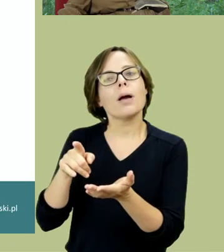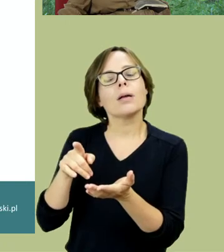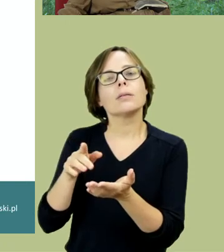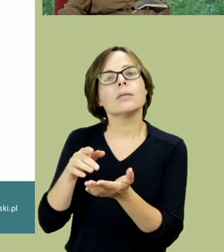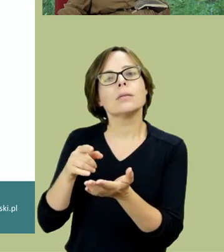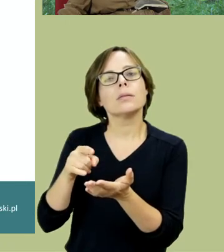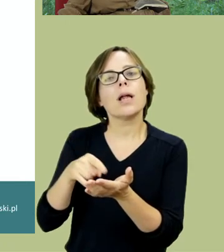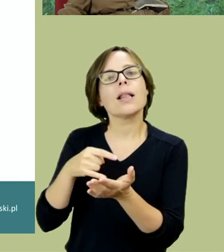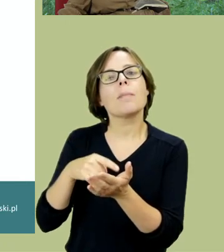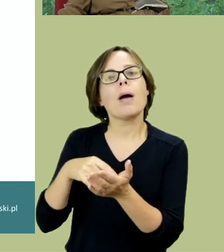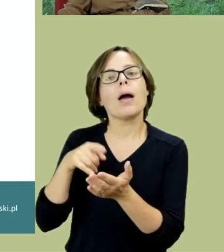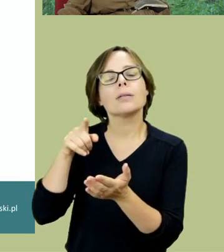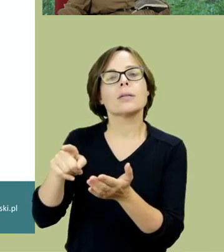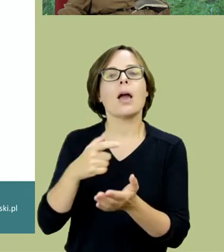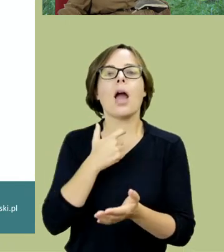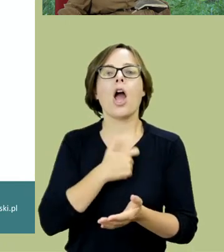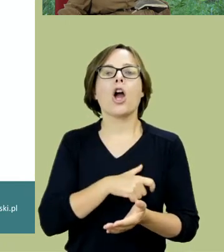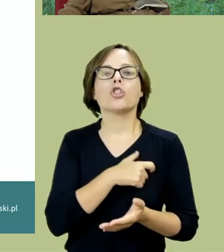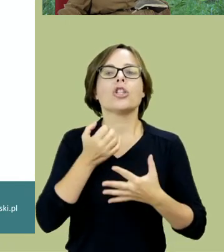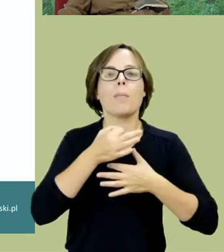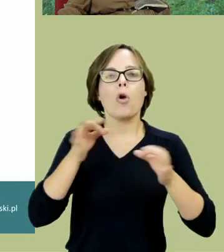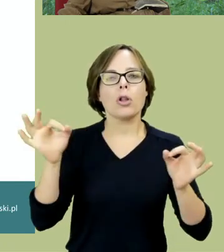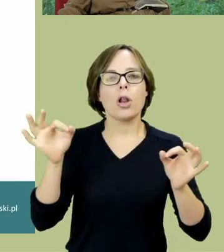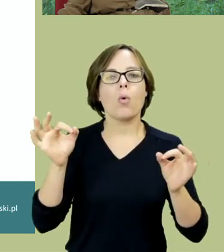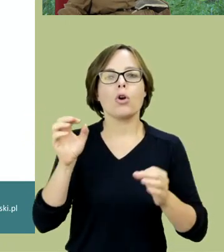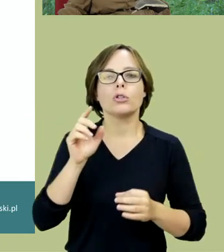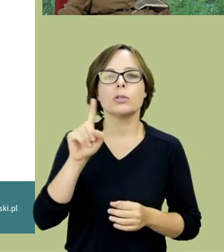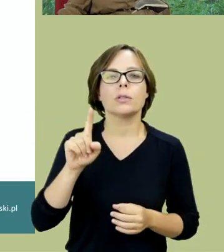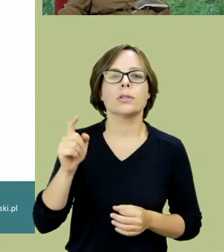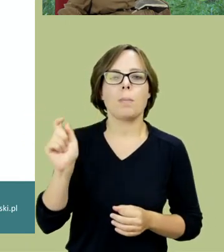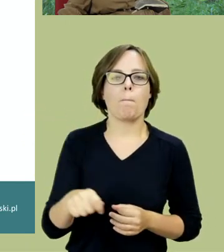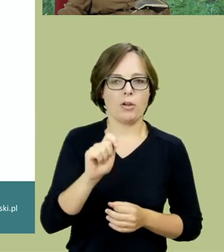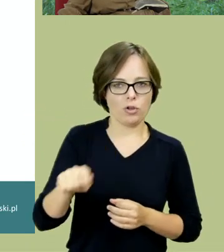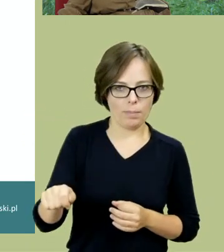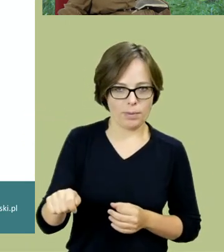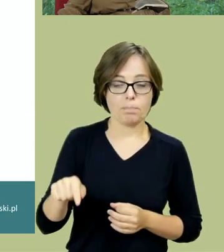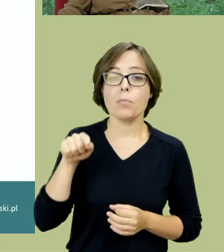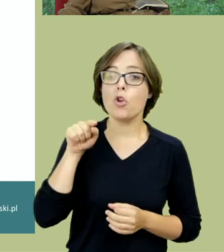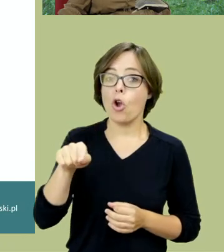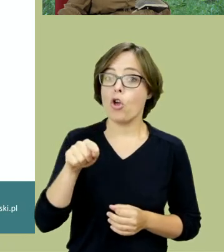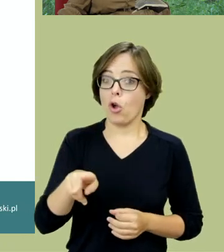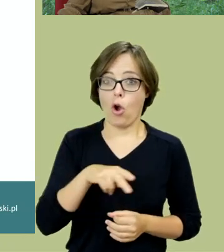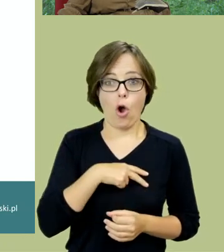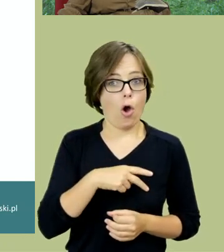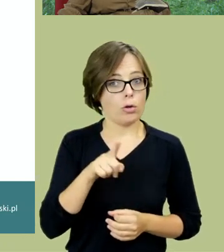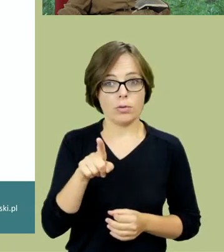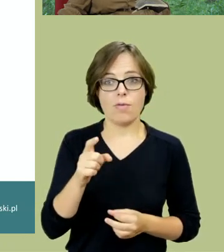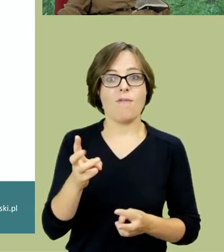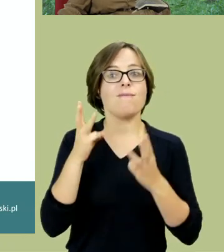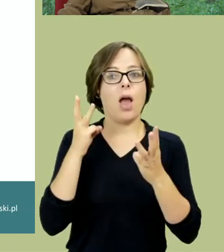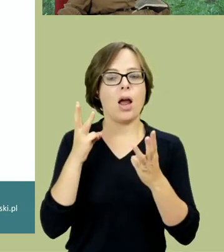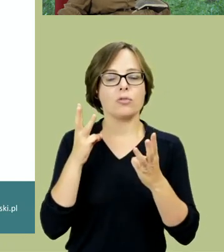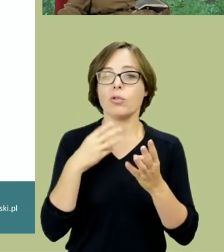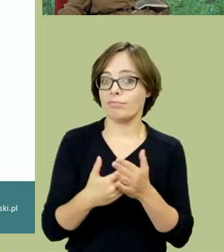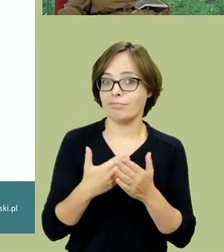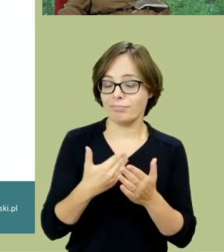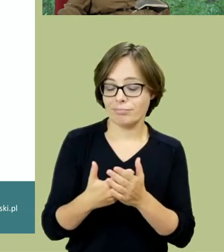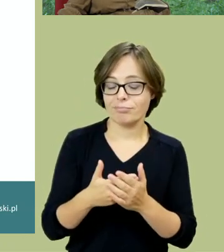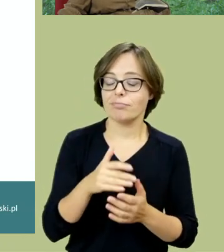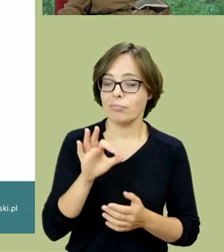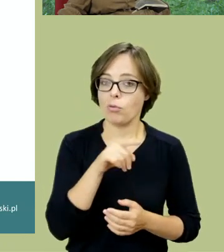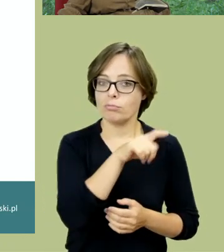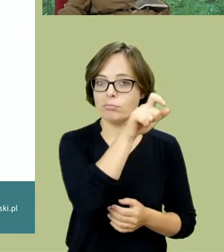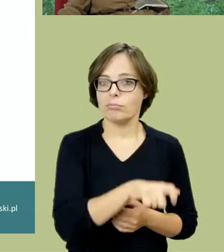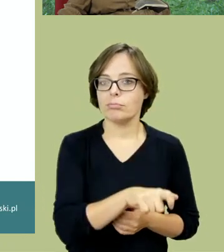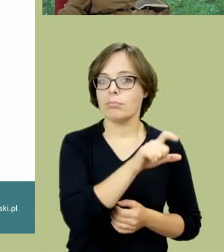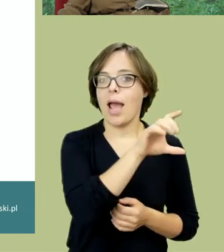z mieczami to jest odznaczenie o tyle istotne, o tyle ważne, że Aleksandra Piłsudska